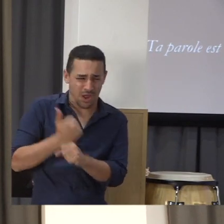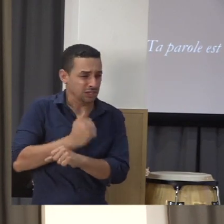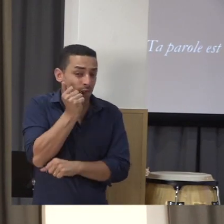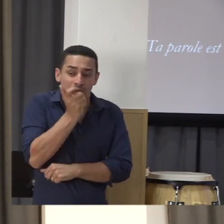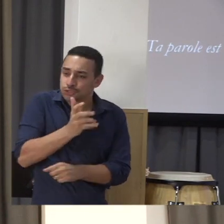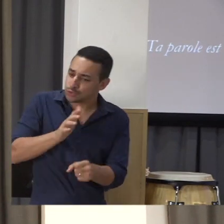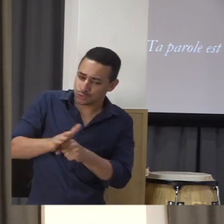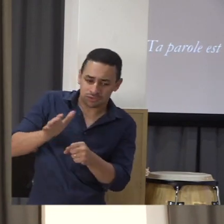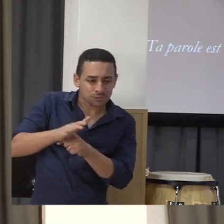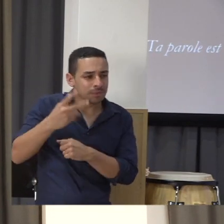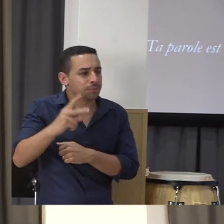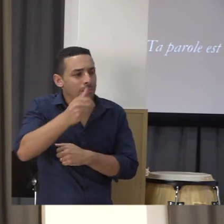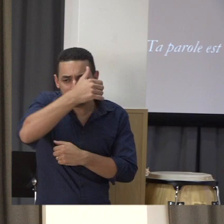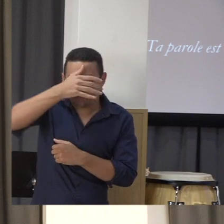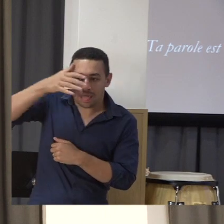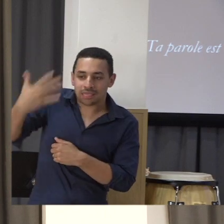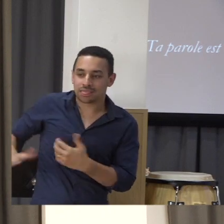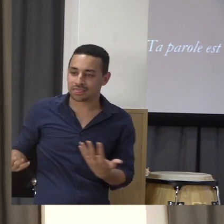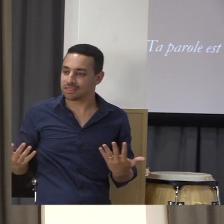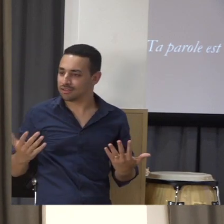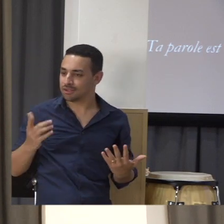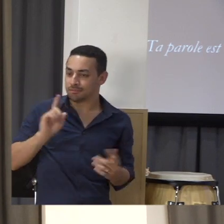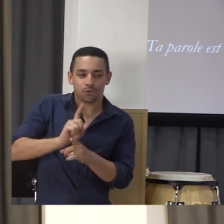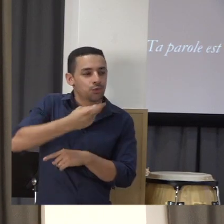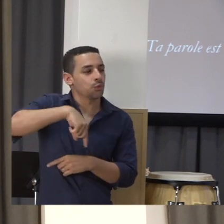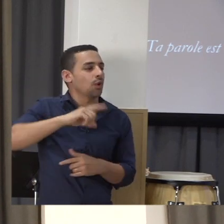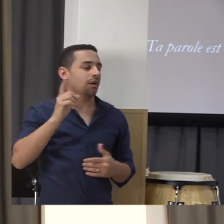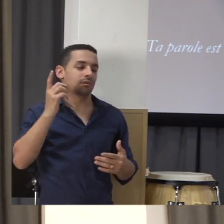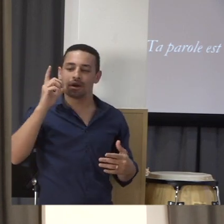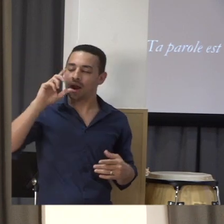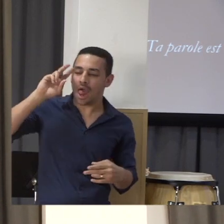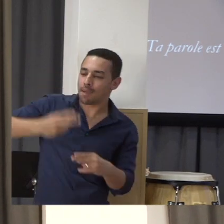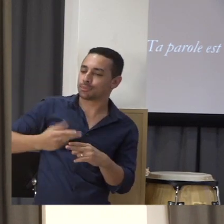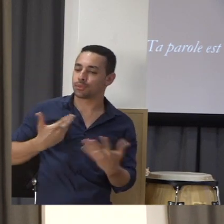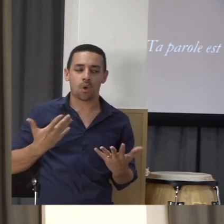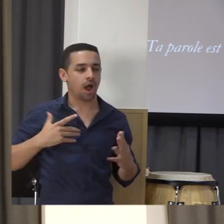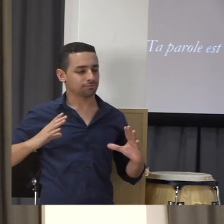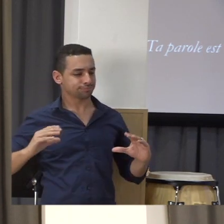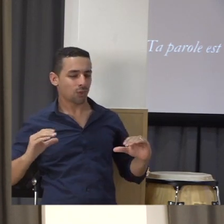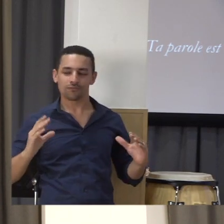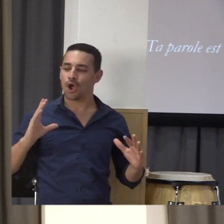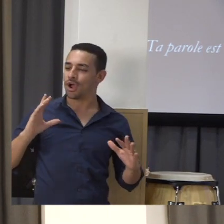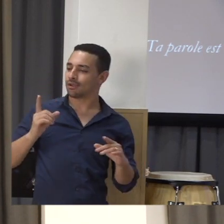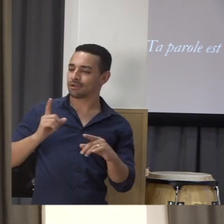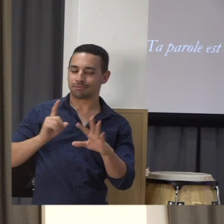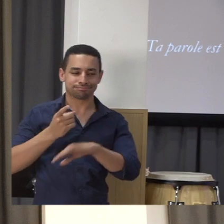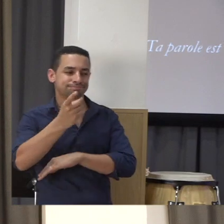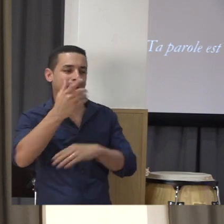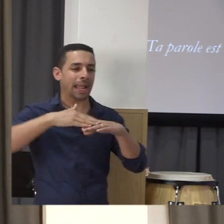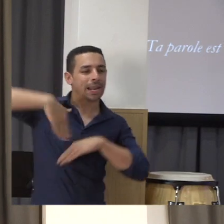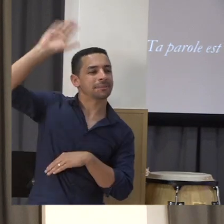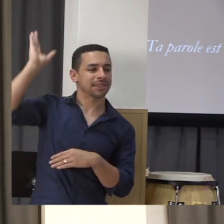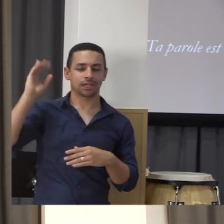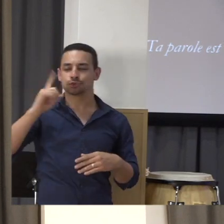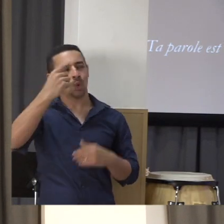sa peine. On a des chrétiens tellement gâtés, habitués par l'illimité et la vitesse, et on croit que Dieu ira à notre